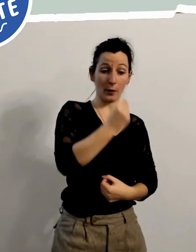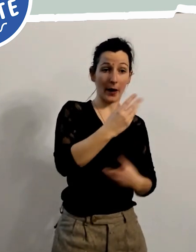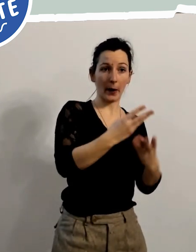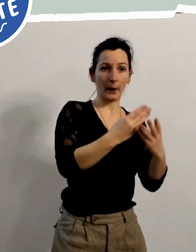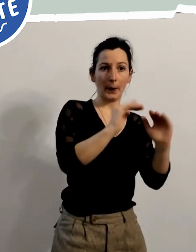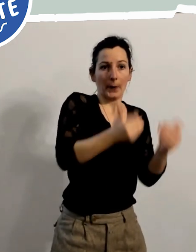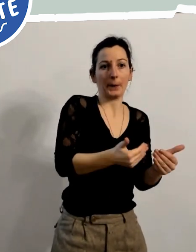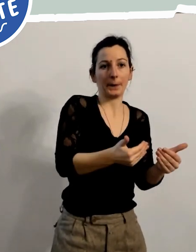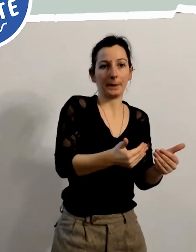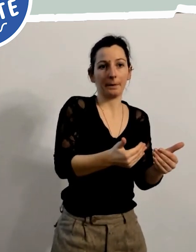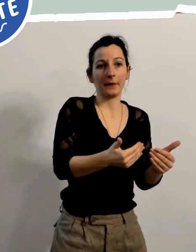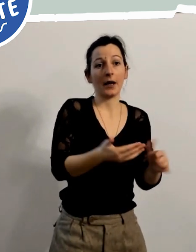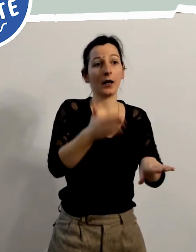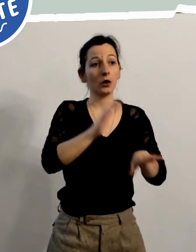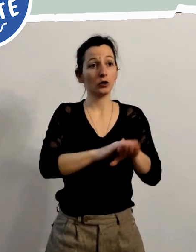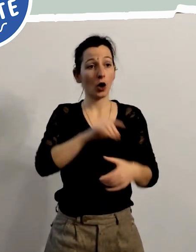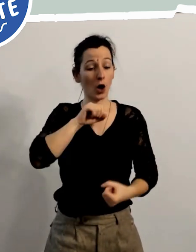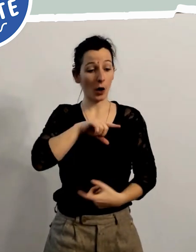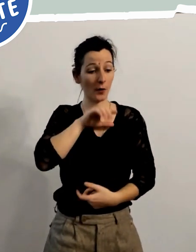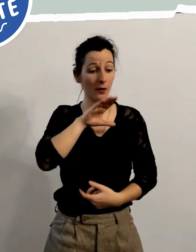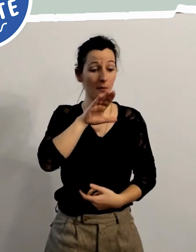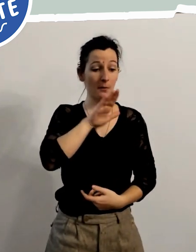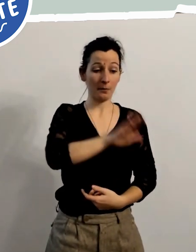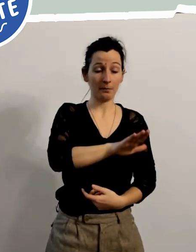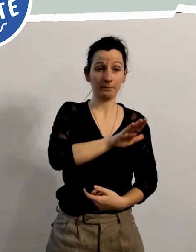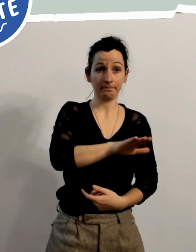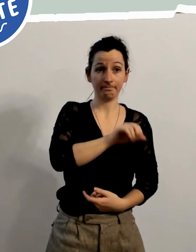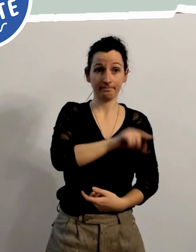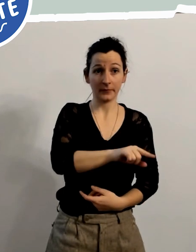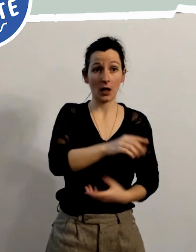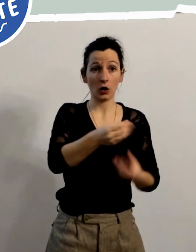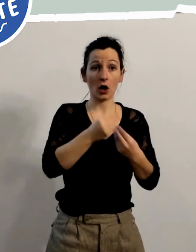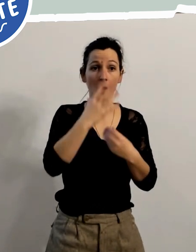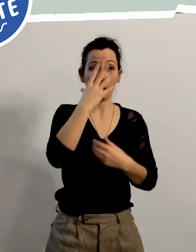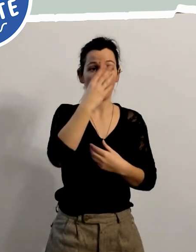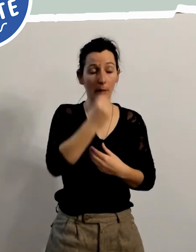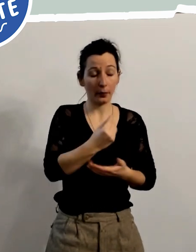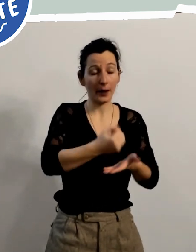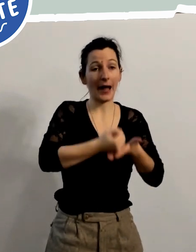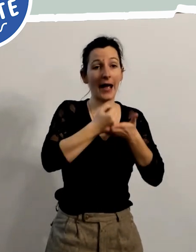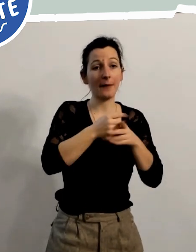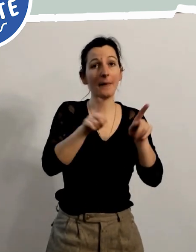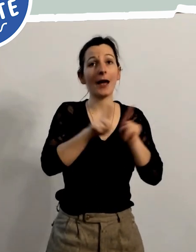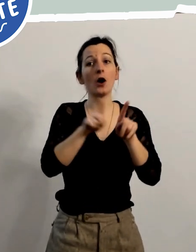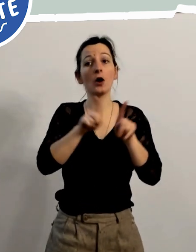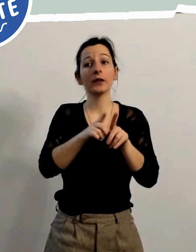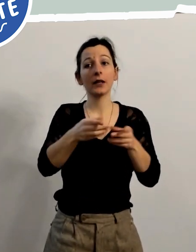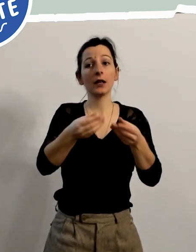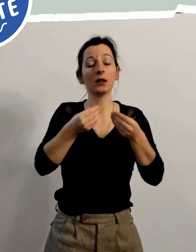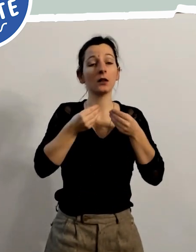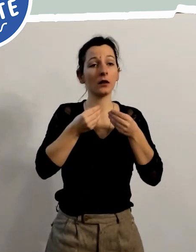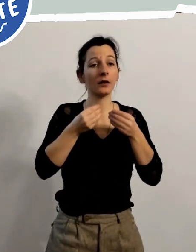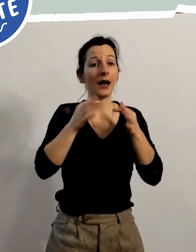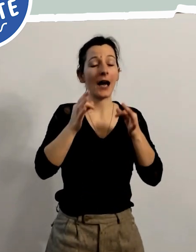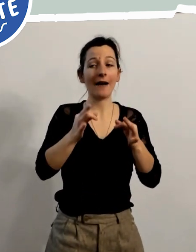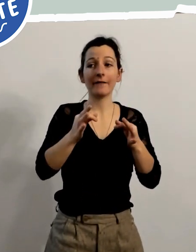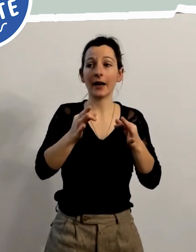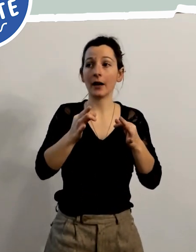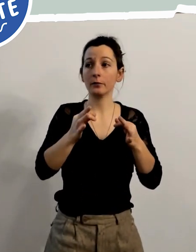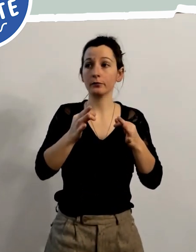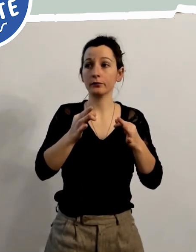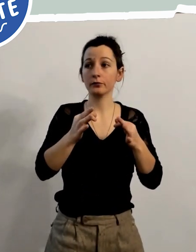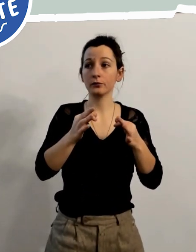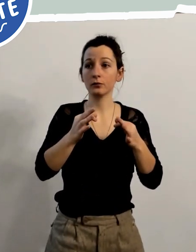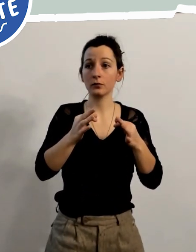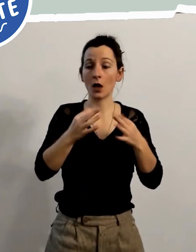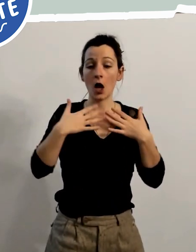mélatonine, ça favorise l'endormissement, mais aussi ça va déclencher tout un tas de mécanismes